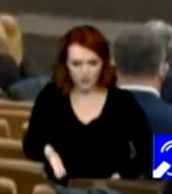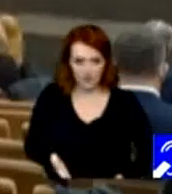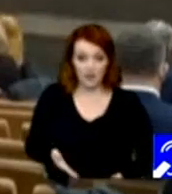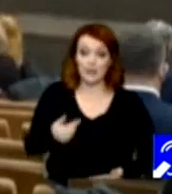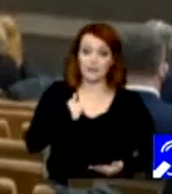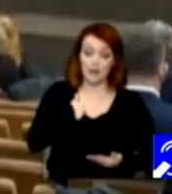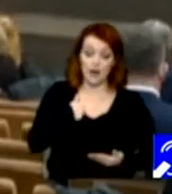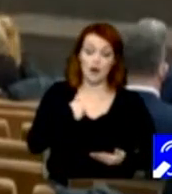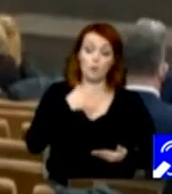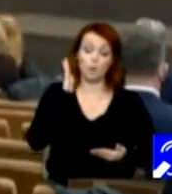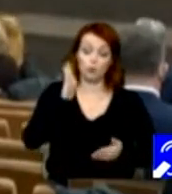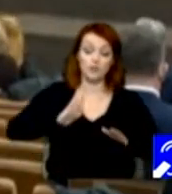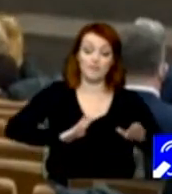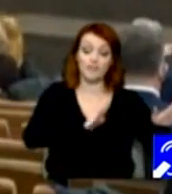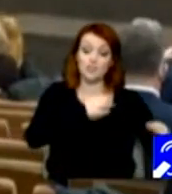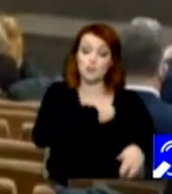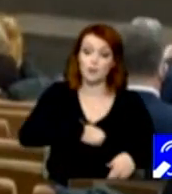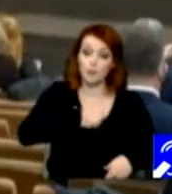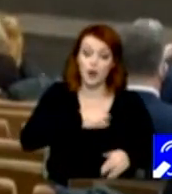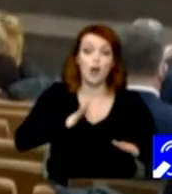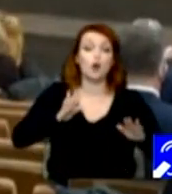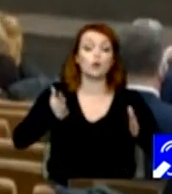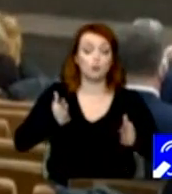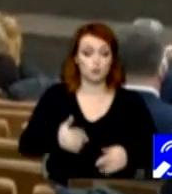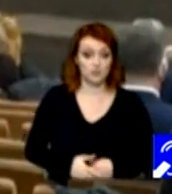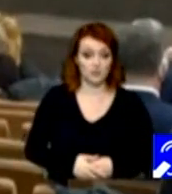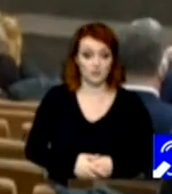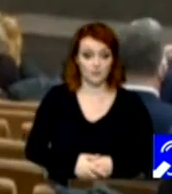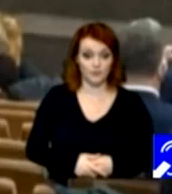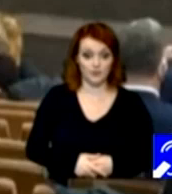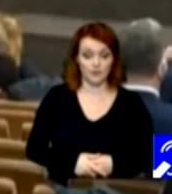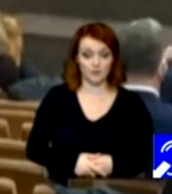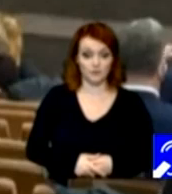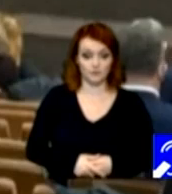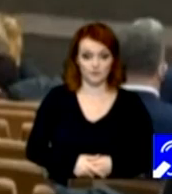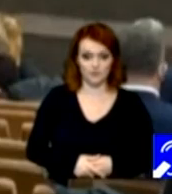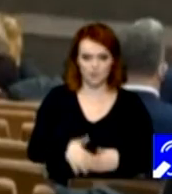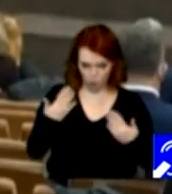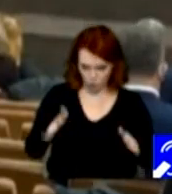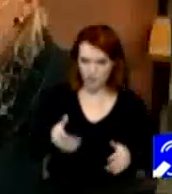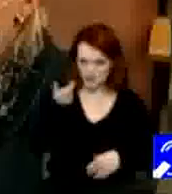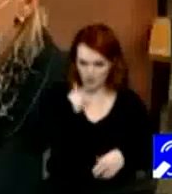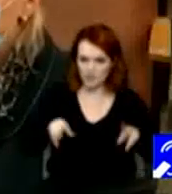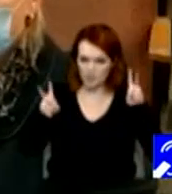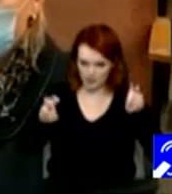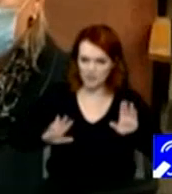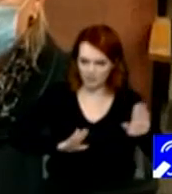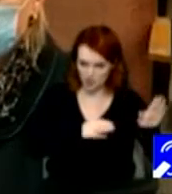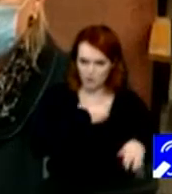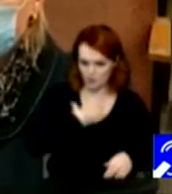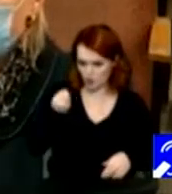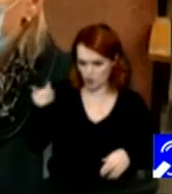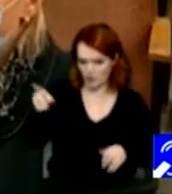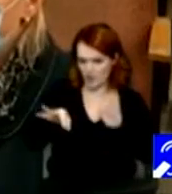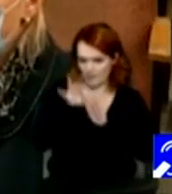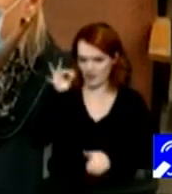viceprimar primarului general Și în condițiile în care prima oara acesti medici primari primării și a locuitorilor sau primarul consilierii PDL